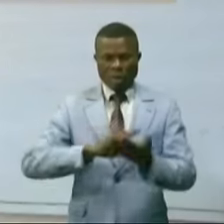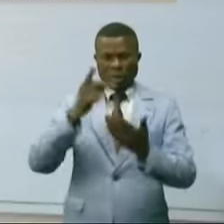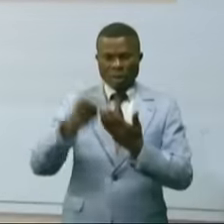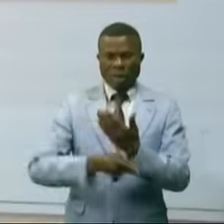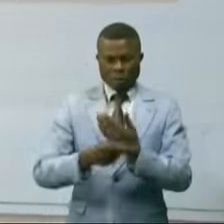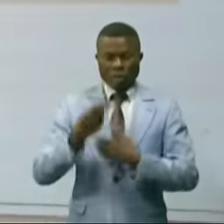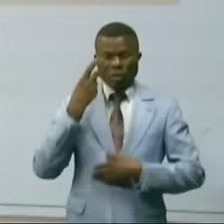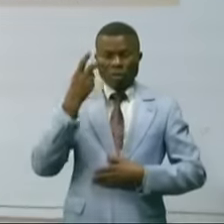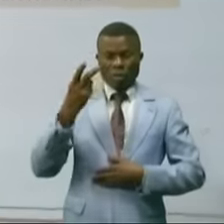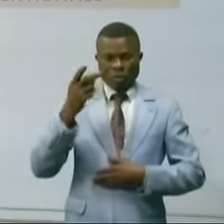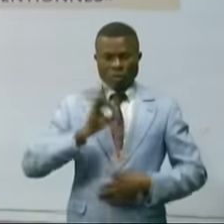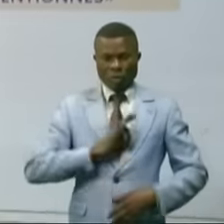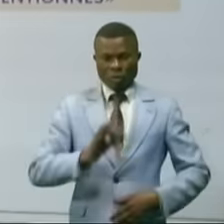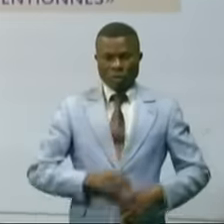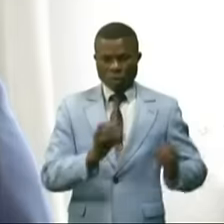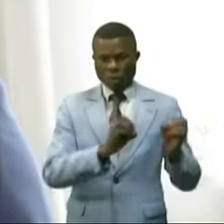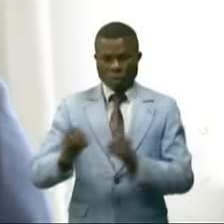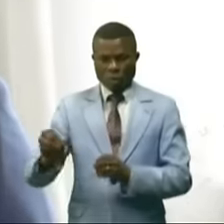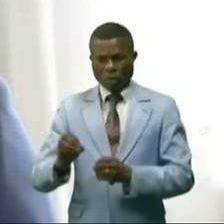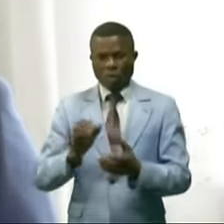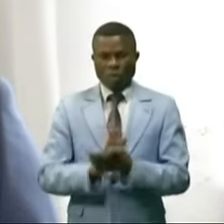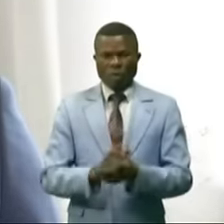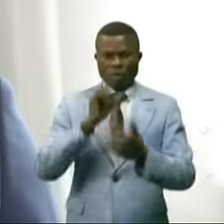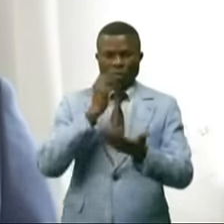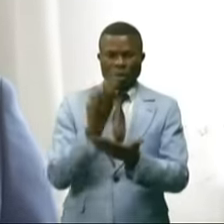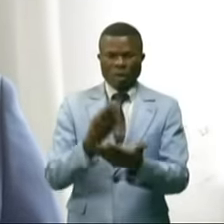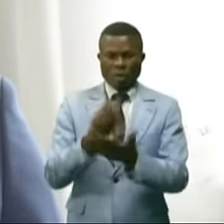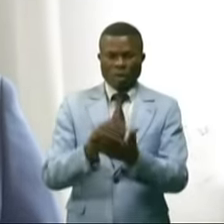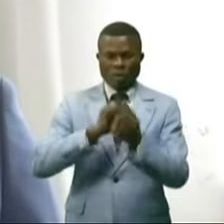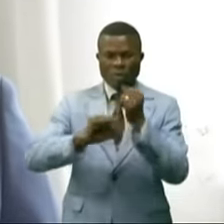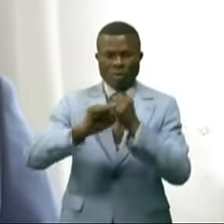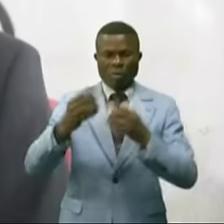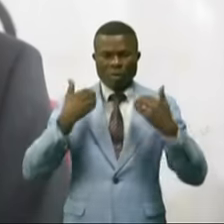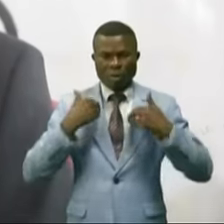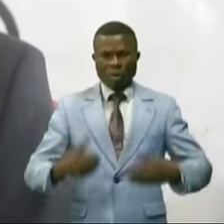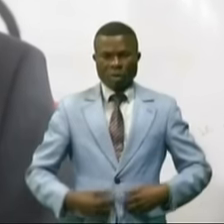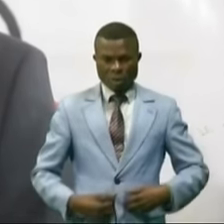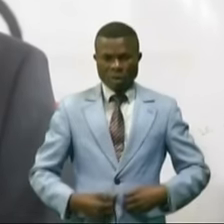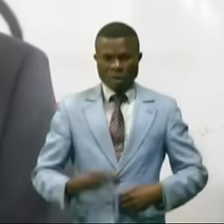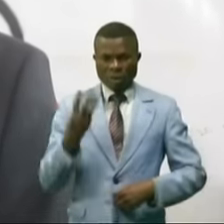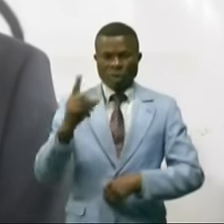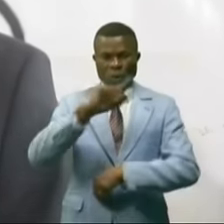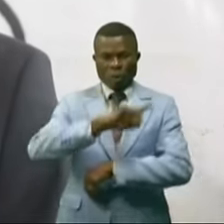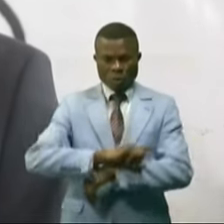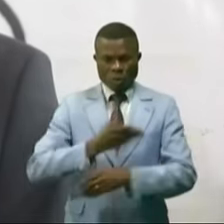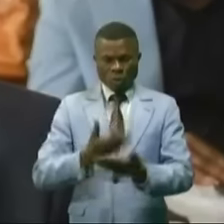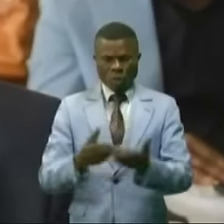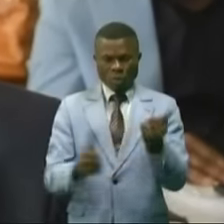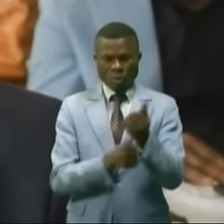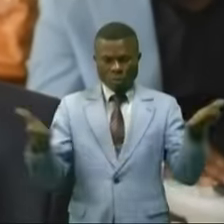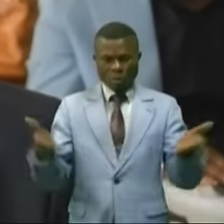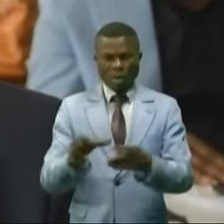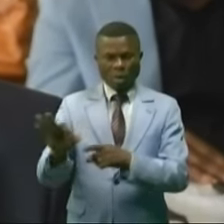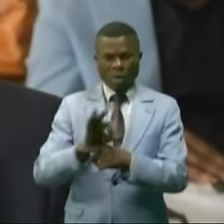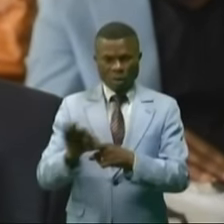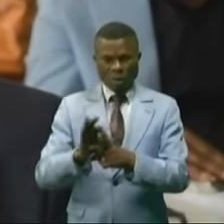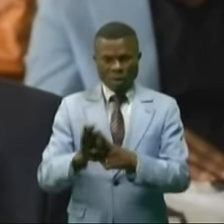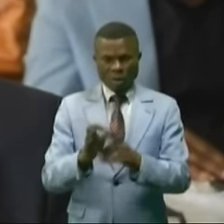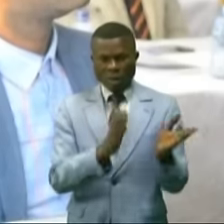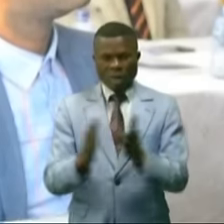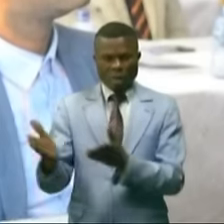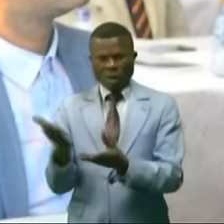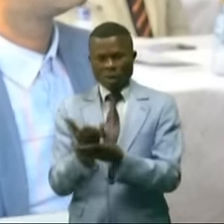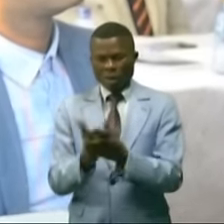l'État. Organisé par le Fonds de promotion de la santé, pendant 72 heures, ses participants vont devoir élaborer une